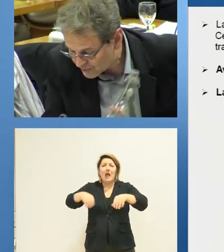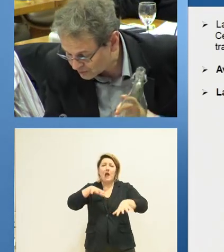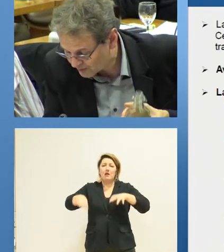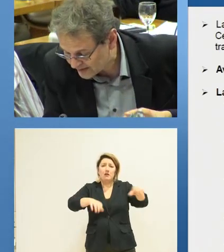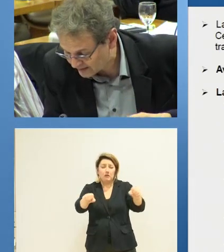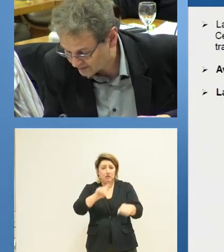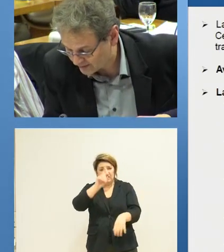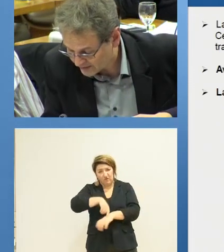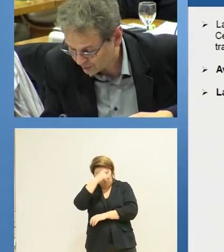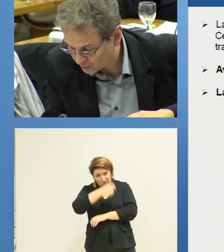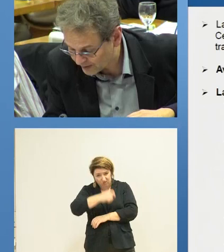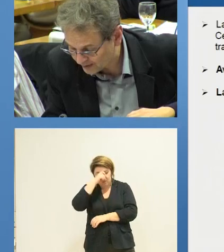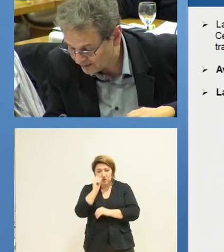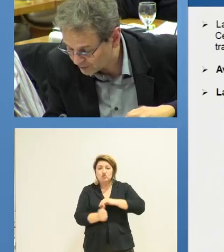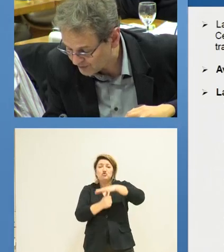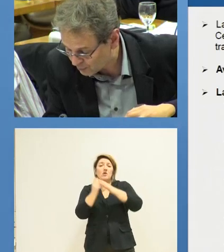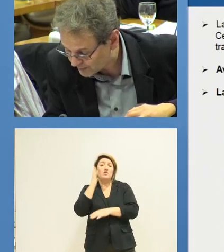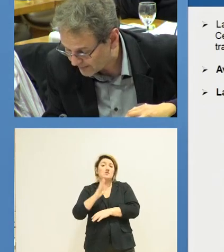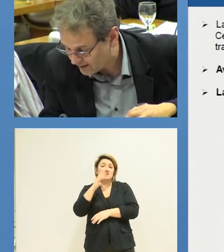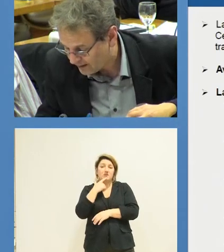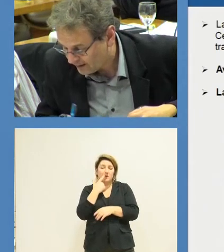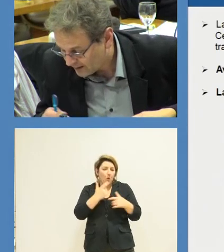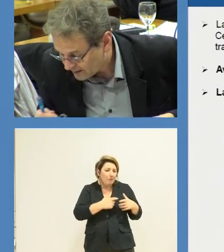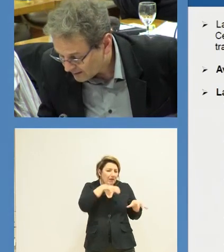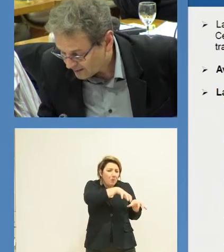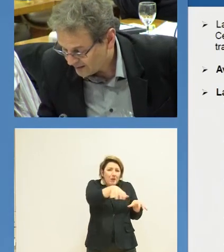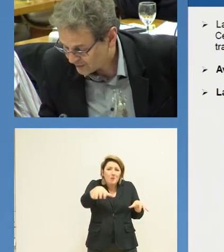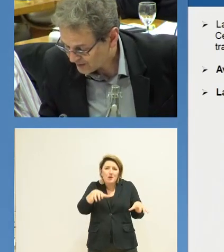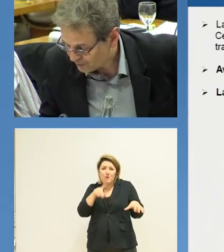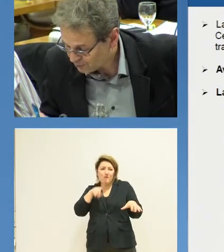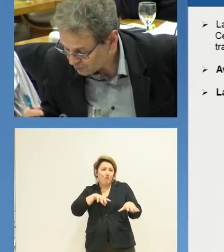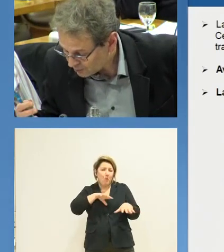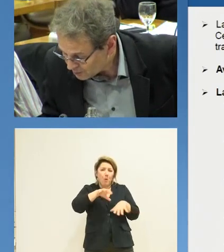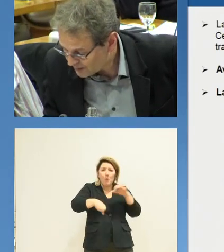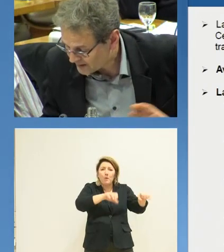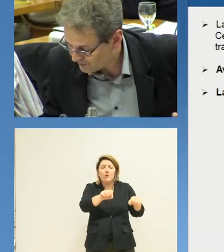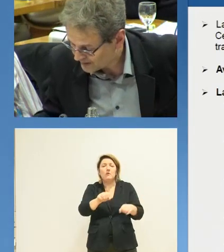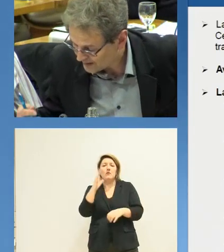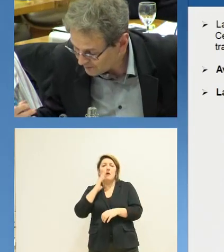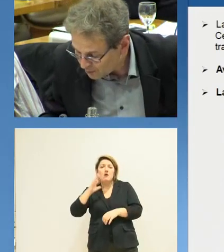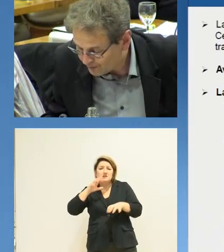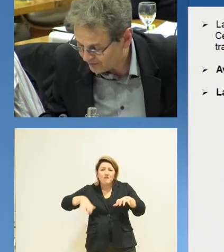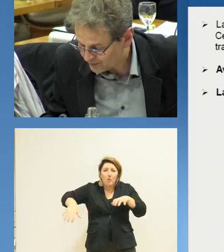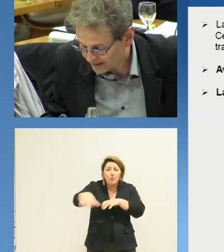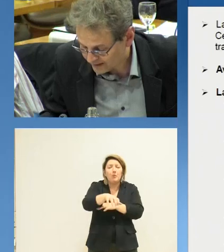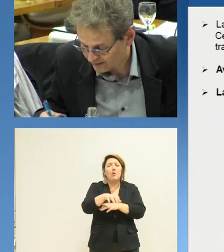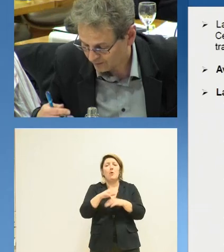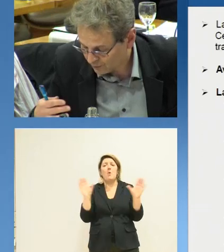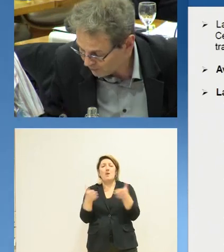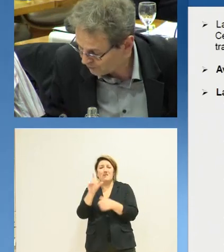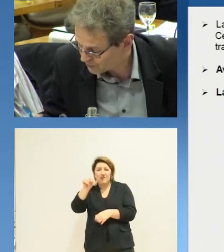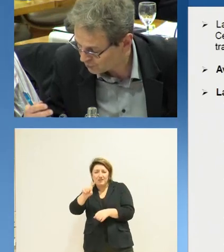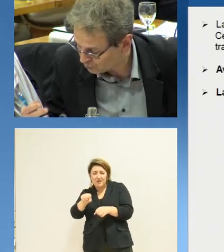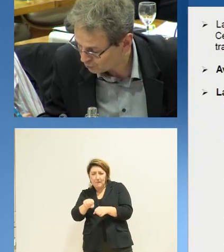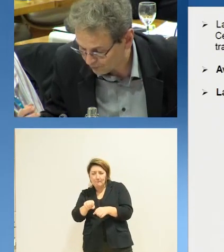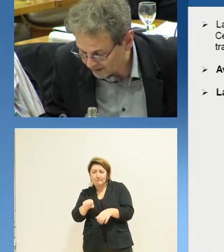le centre ancien c'est reconquérir les coeurs d'îlots les anciens faubourgs le collectif 20e le pavillonnaire on